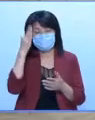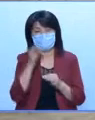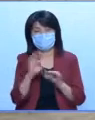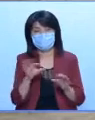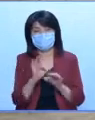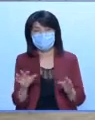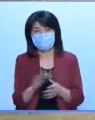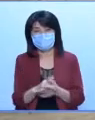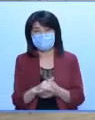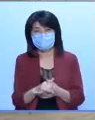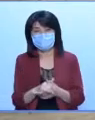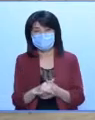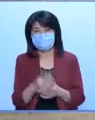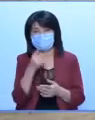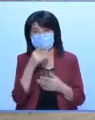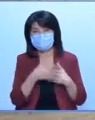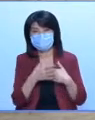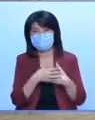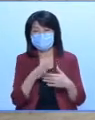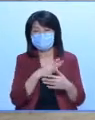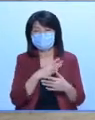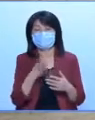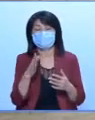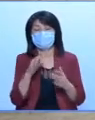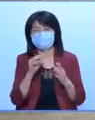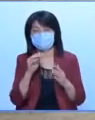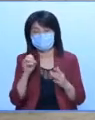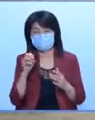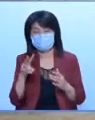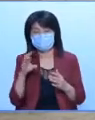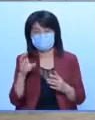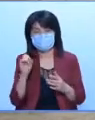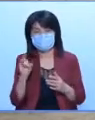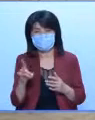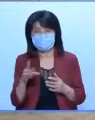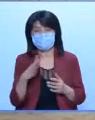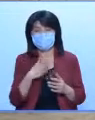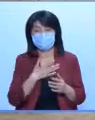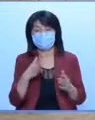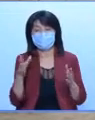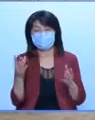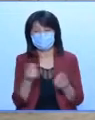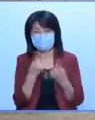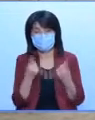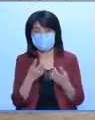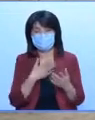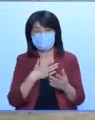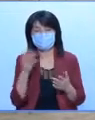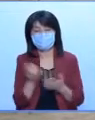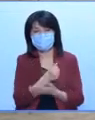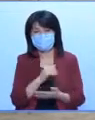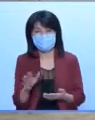Совсем недавно вышла статья Ельбасы «Когда мы едины, мы непобедимы», в которой говорится, что в период пандемии коронавируса мы должны быть